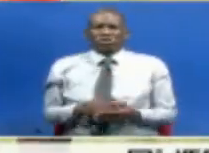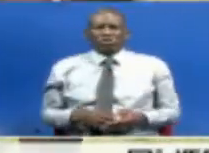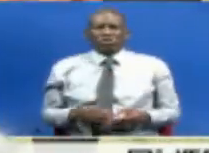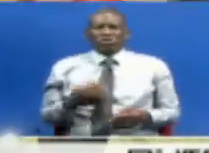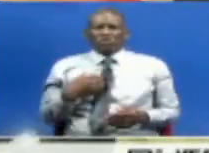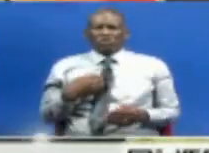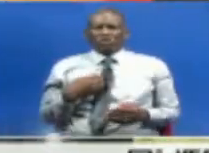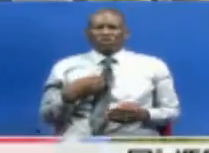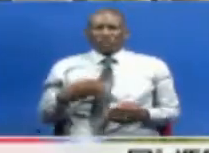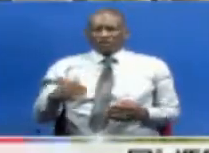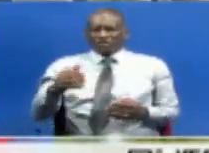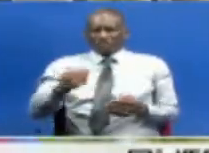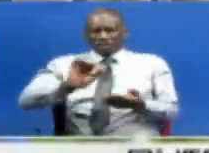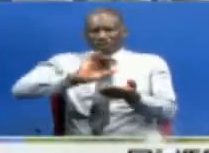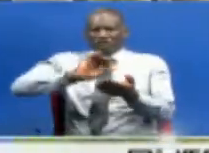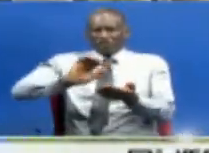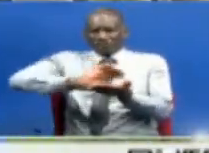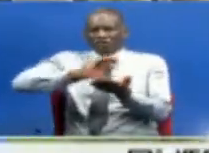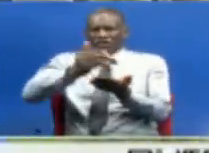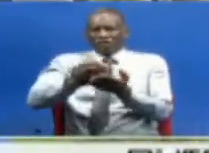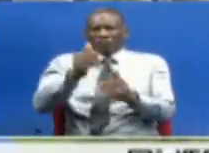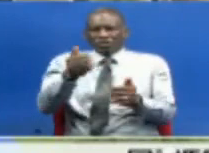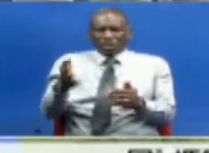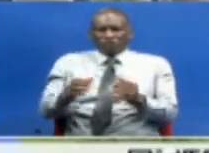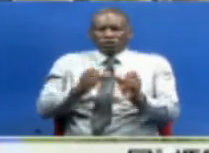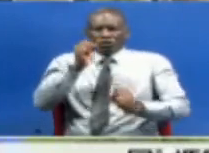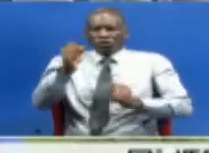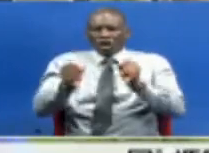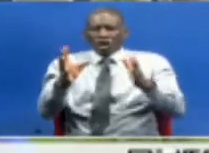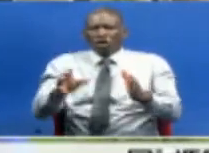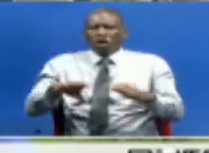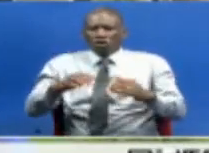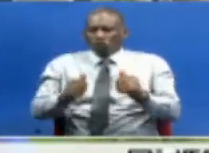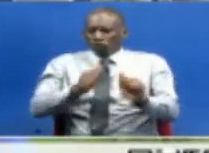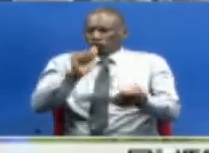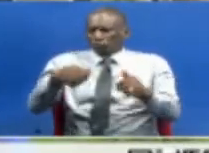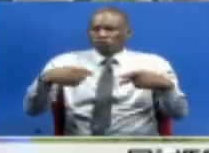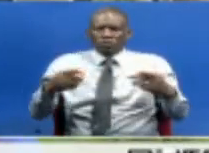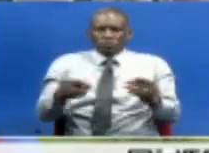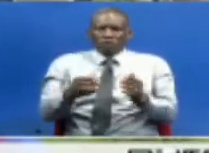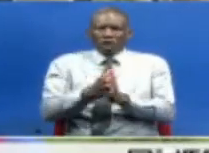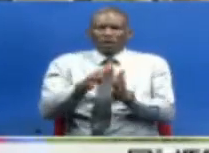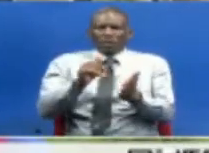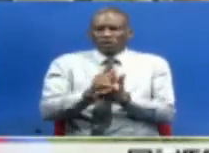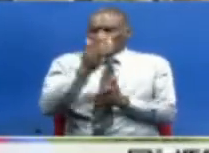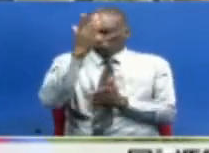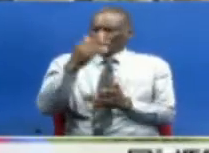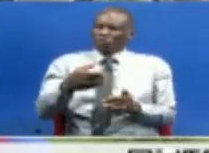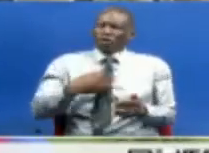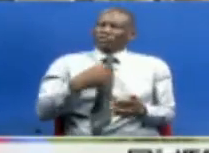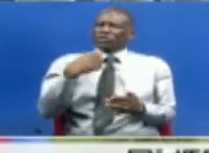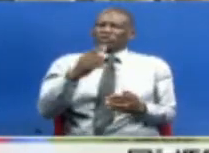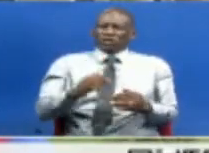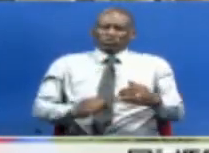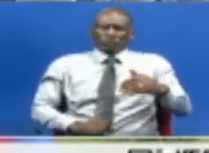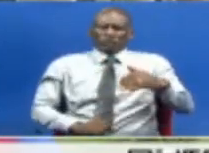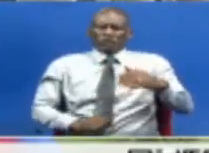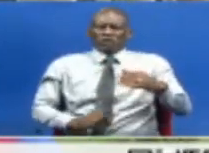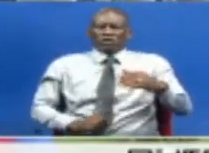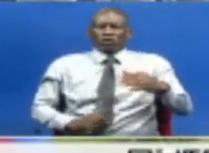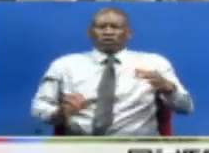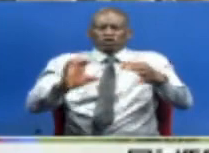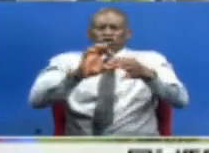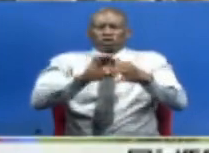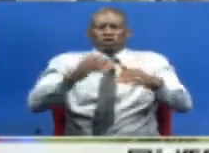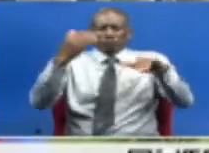ingine ambayo inatengwa kando ya wakimbiaji au ya watu wa sport, na ndipo aswa tumesema tushikane na university vizuri, kwa